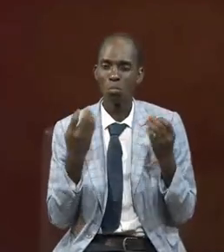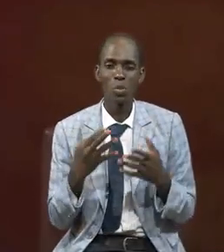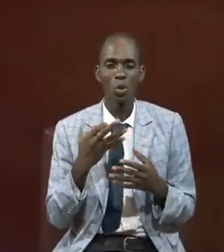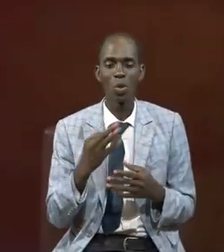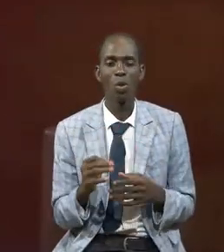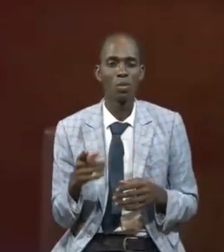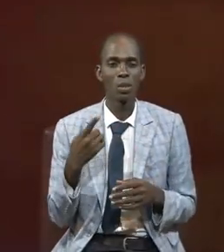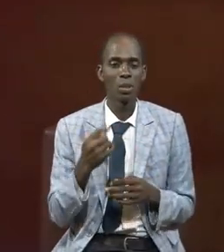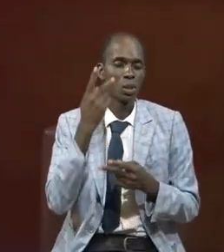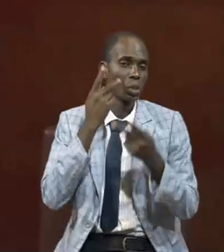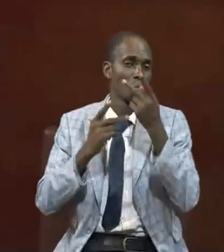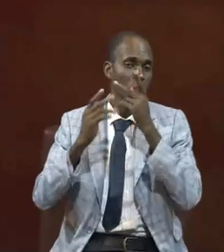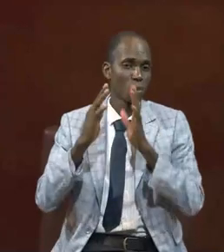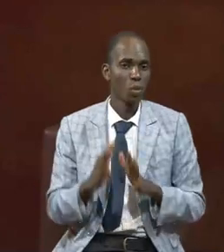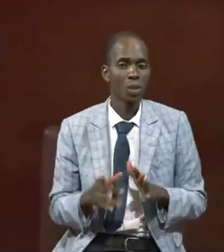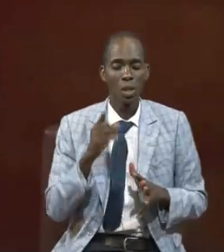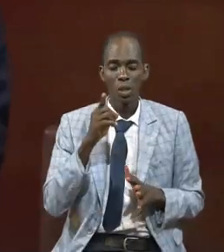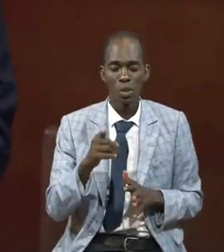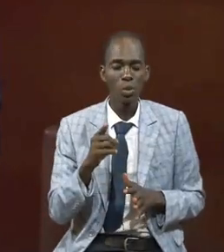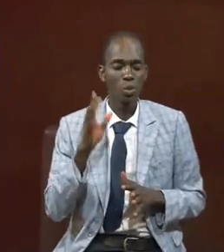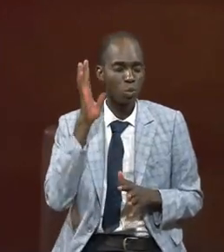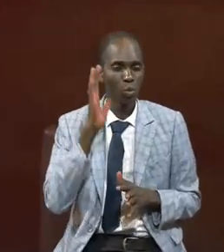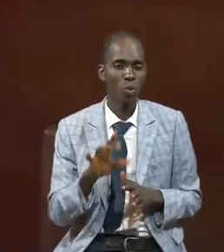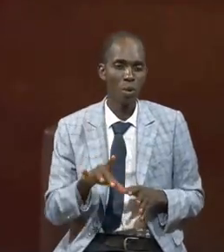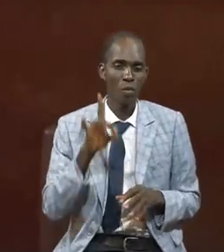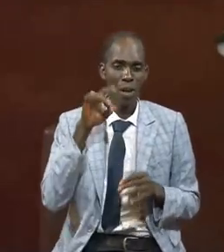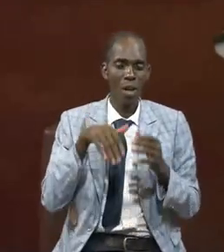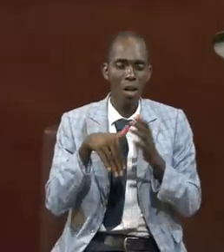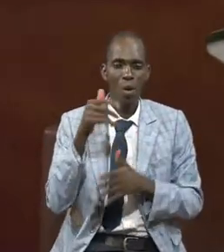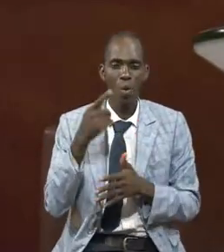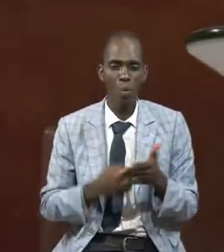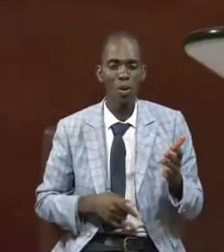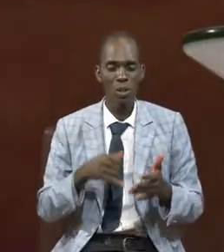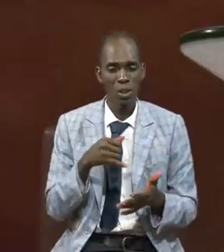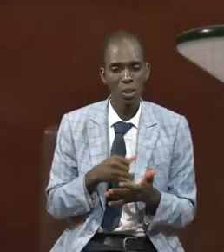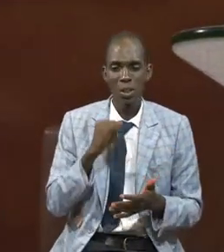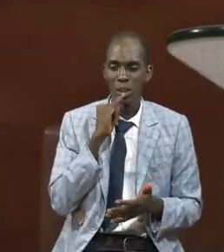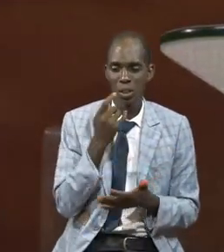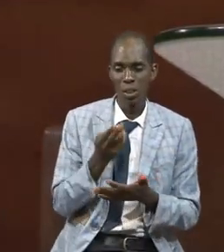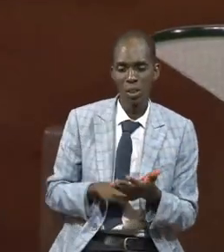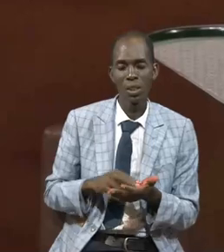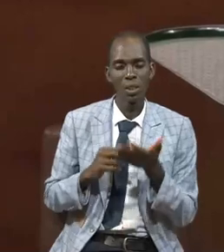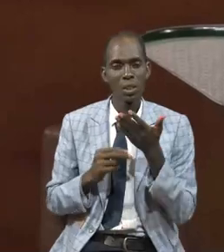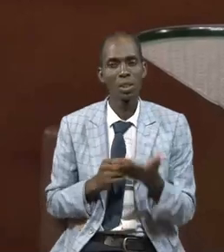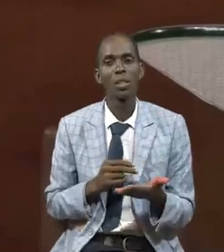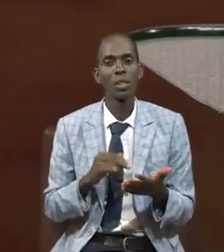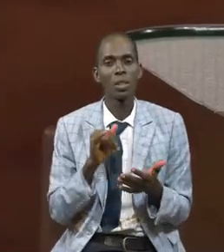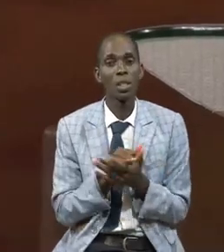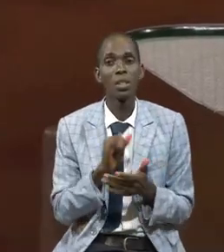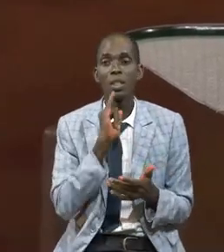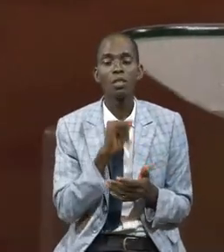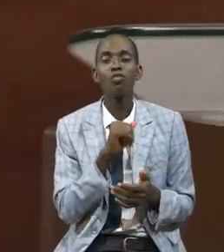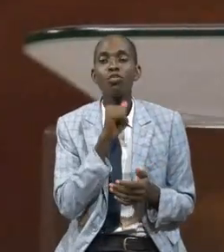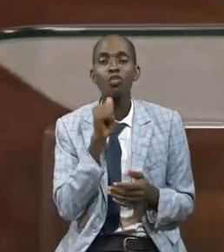pas rien interpréter dans ces livres de la loi des prophètes, contrairement à cette